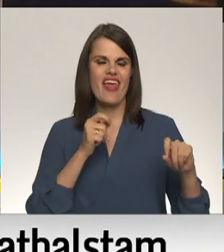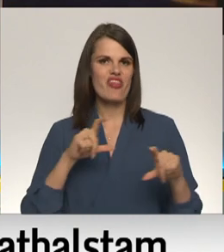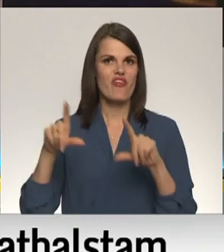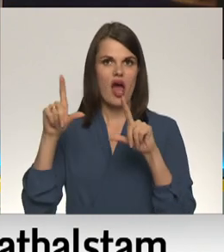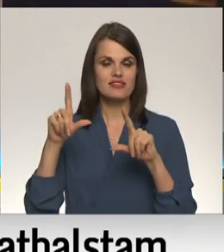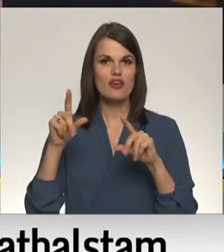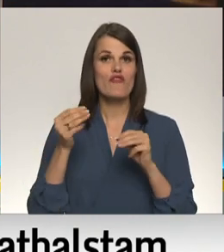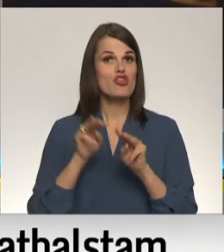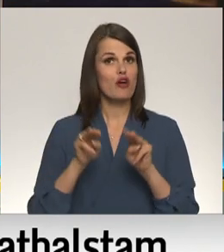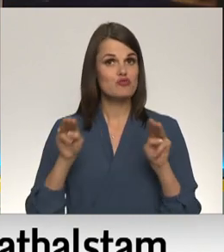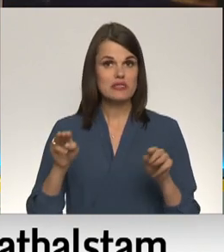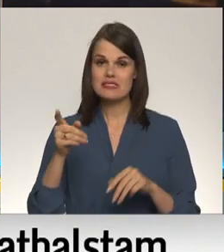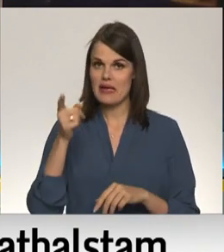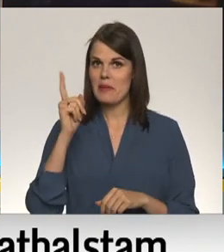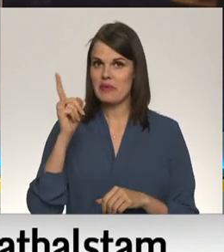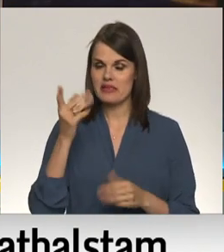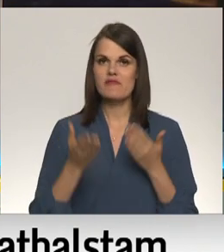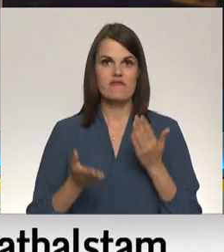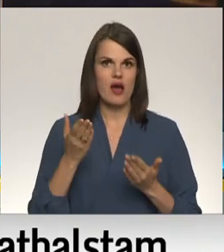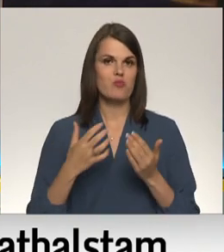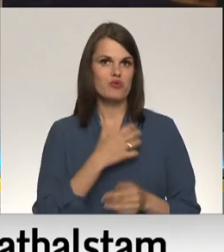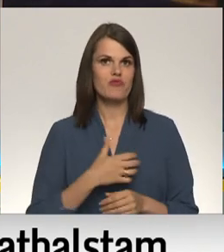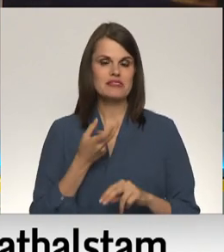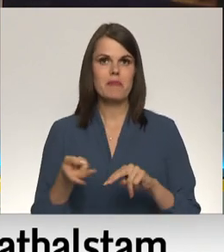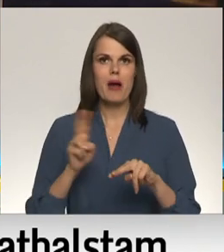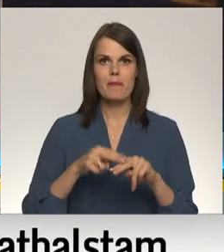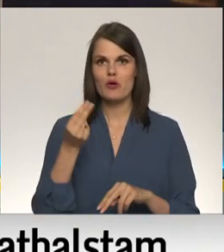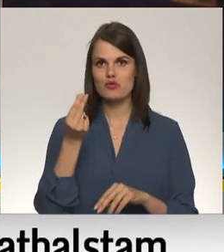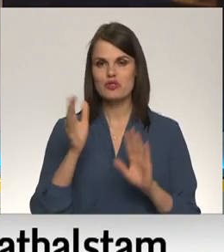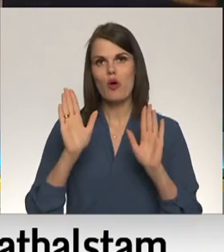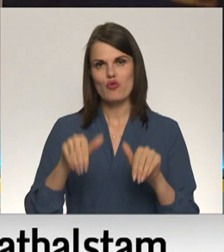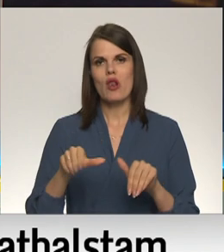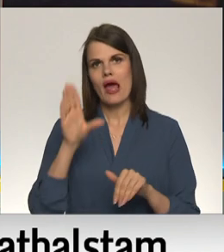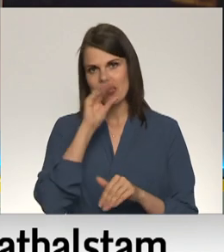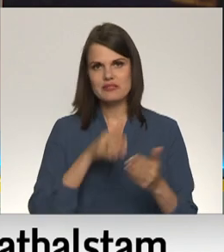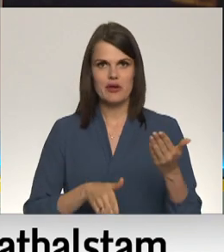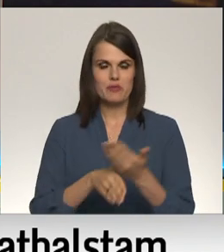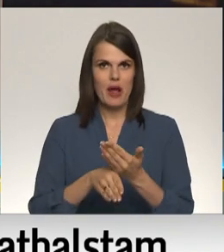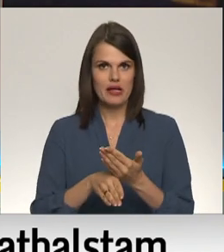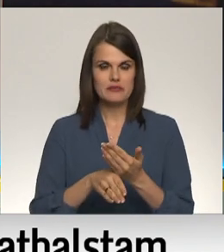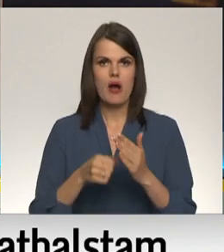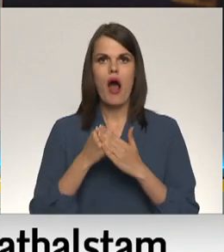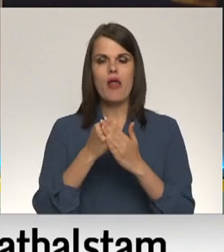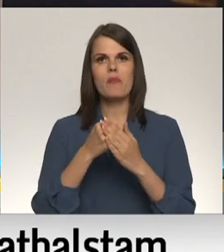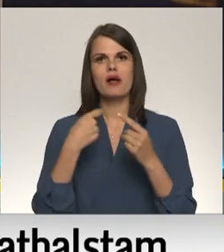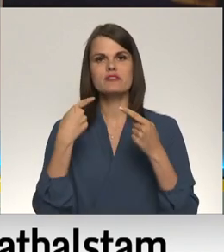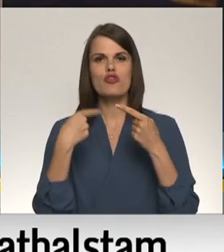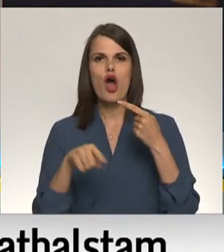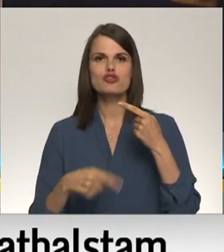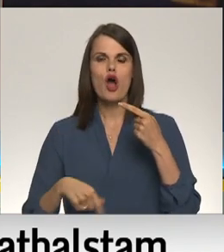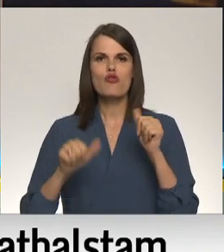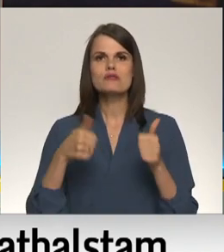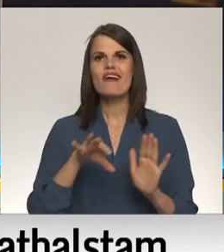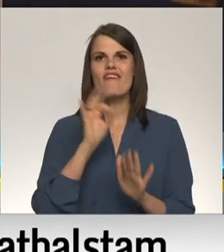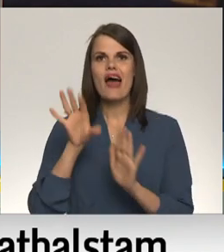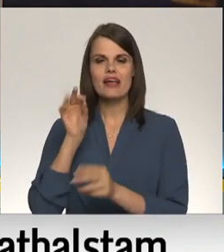Finanšu ministrija gan brīdina, ka varbūt nepieciešami papildu līdzekļi, lai iecerēto īstenotu. Atbalsta variantus šodien apsprieda Saeimas